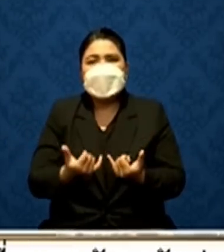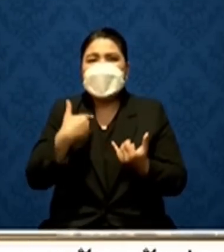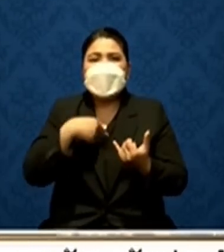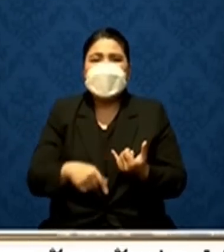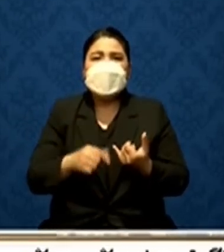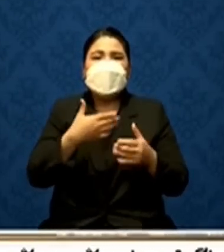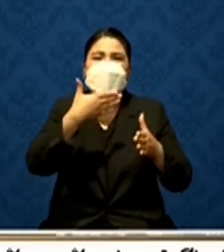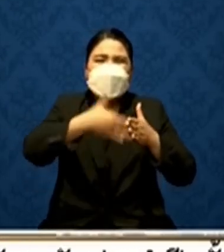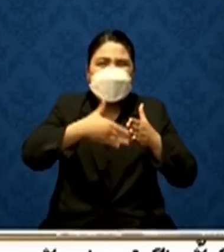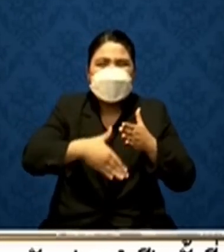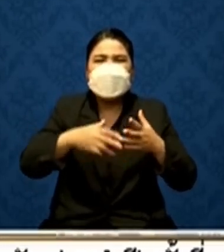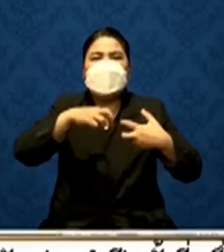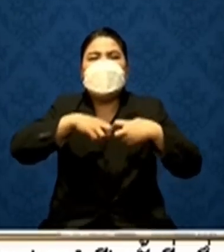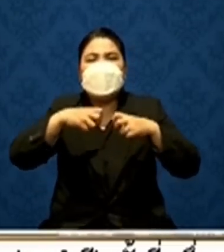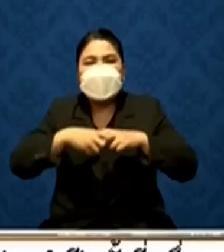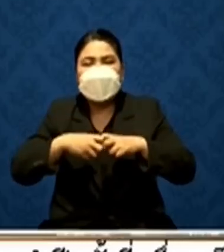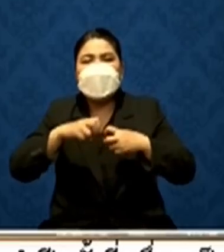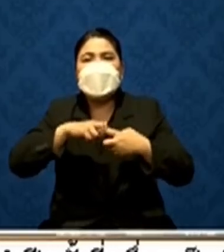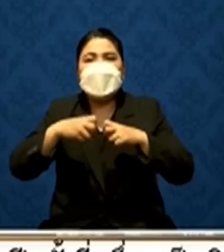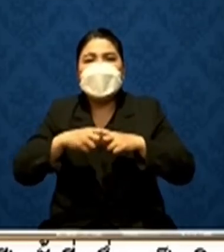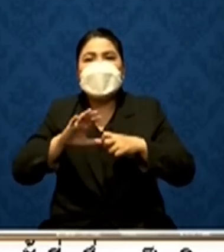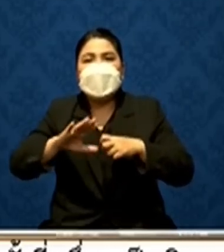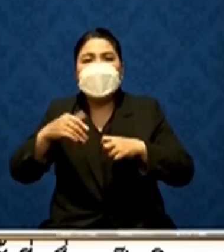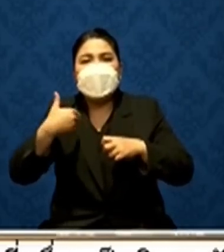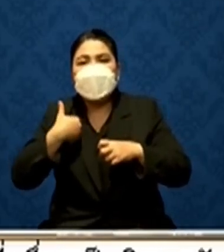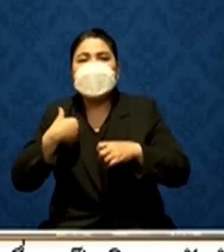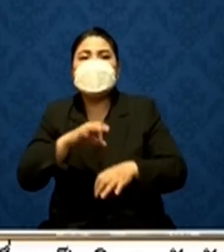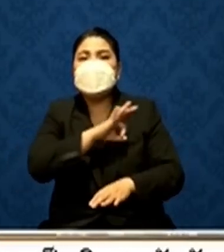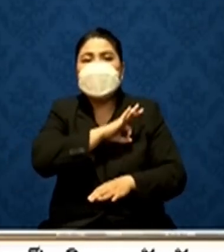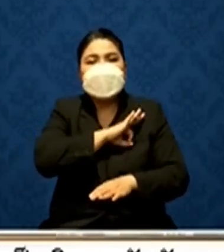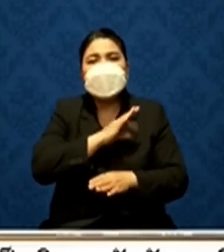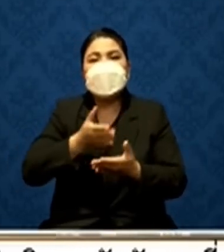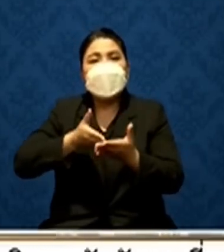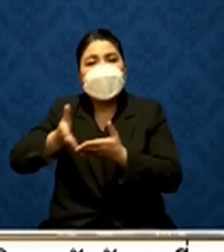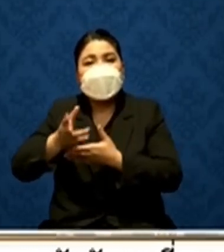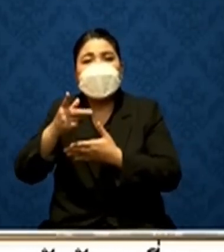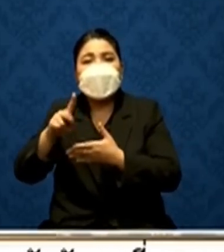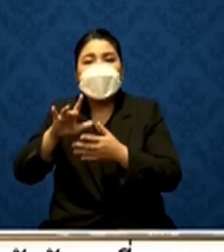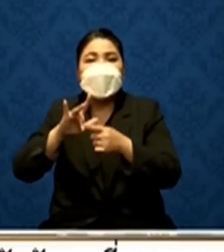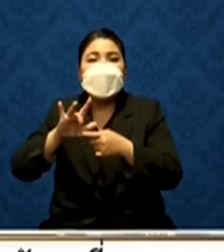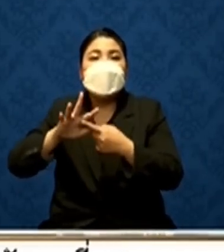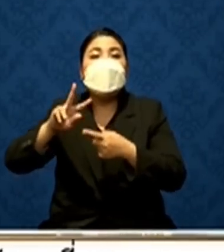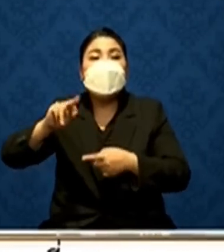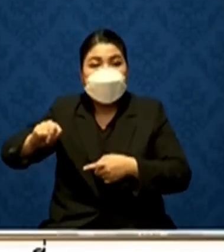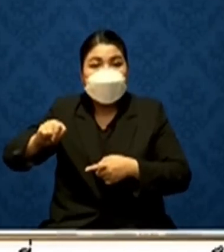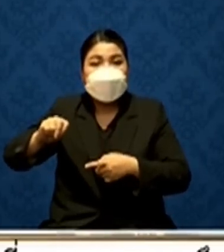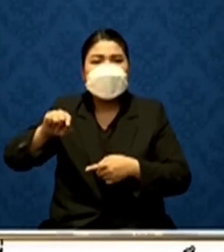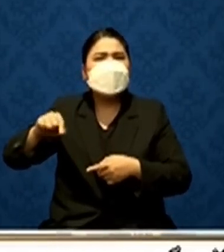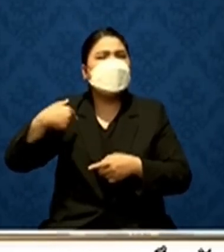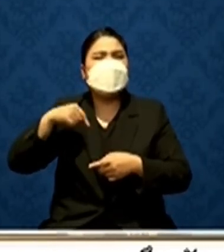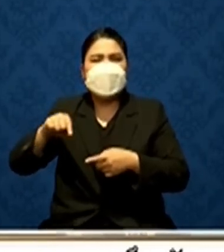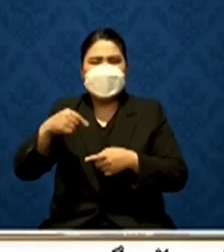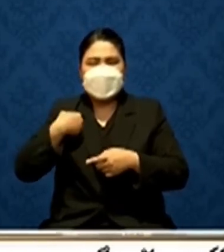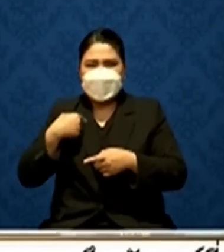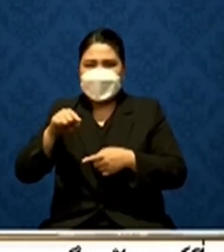เหลวและสมาชิกพรรคร่วมฝ่ายค้านของพวกเราจะเอาความจริงเอาทุกอย่าง